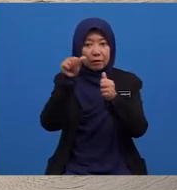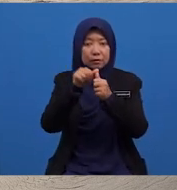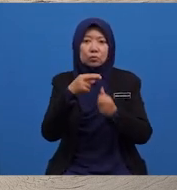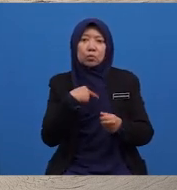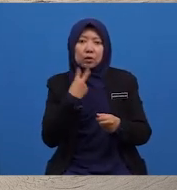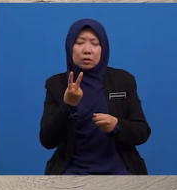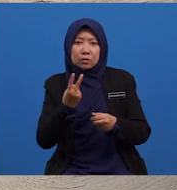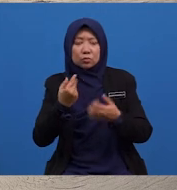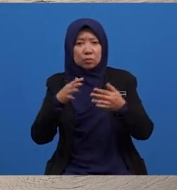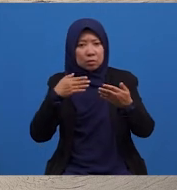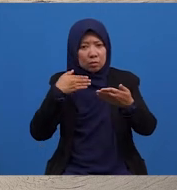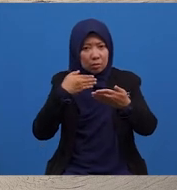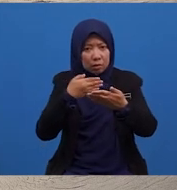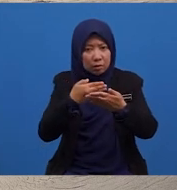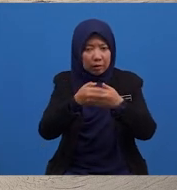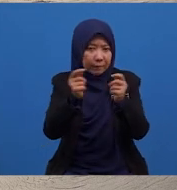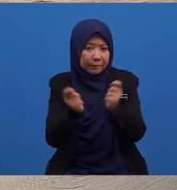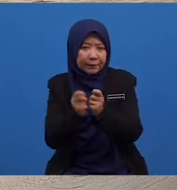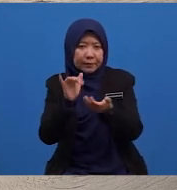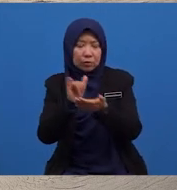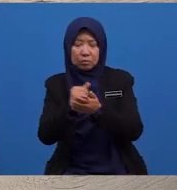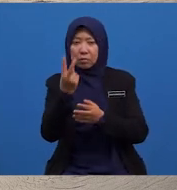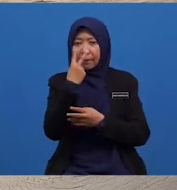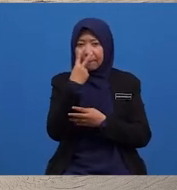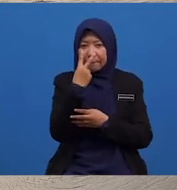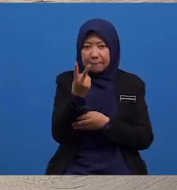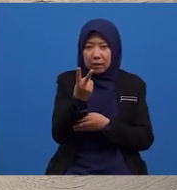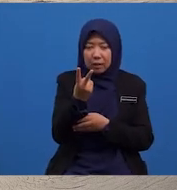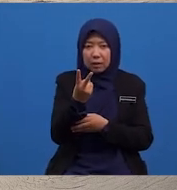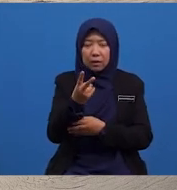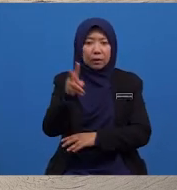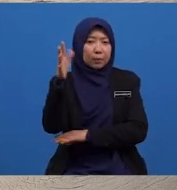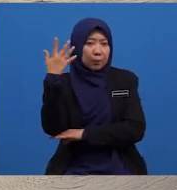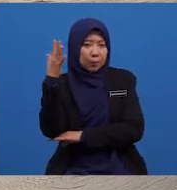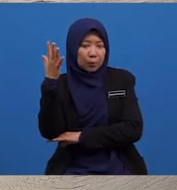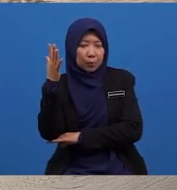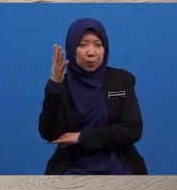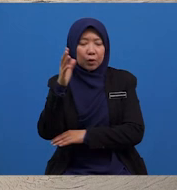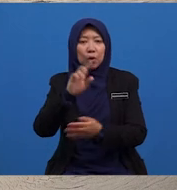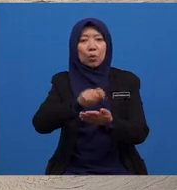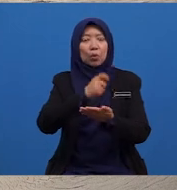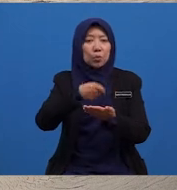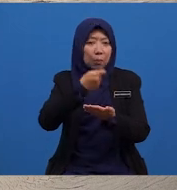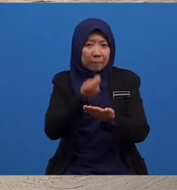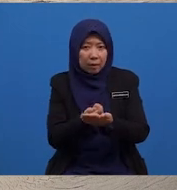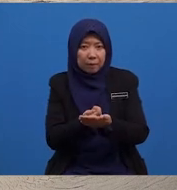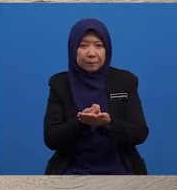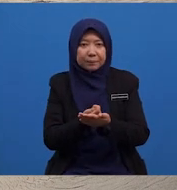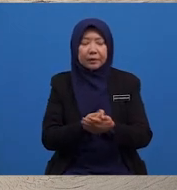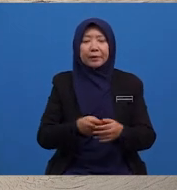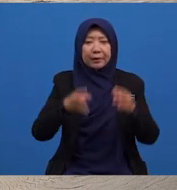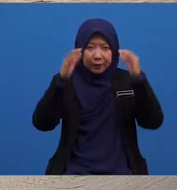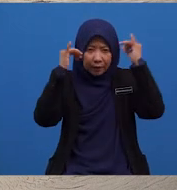kerbau semakin dekat dengan tempat itu, ia ternampak sebatang pokok yang tumbang. Sang kerbau